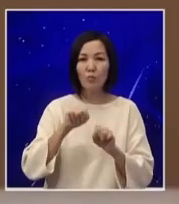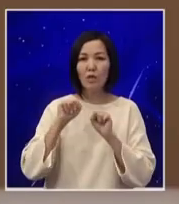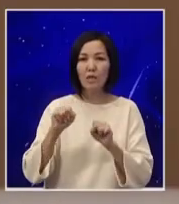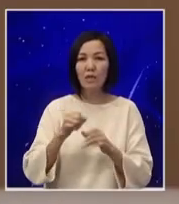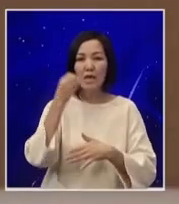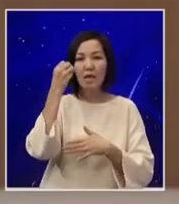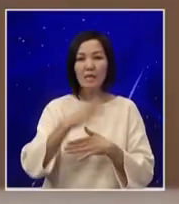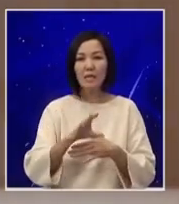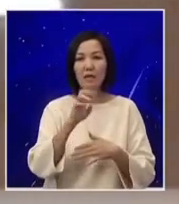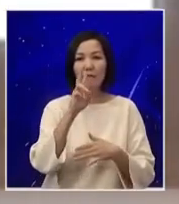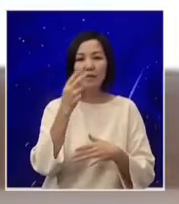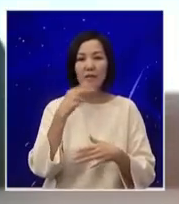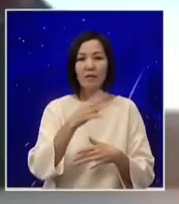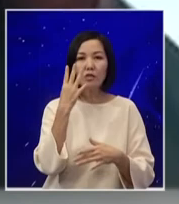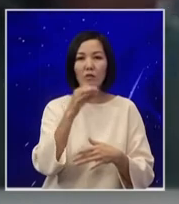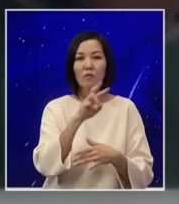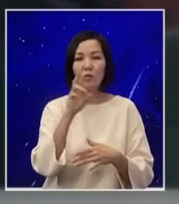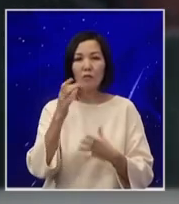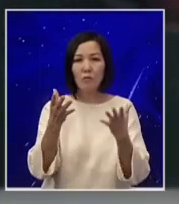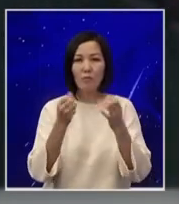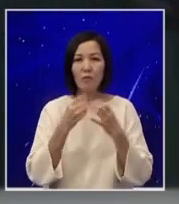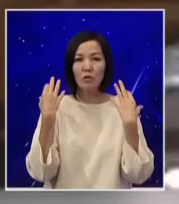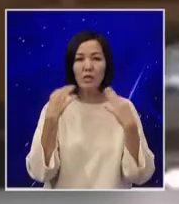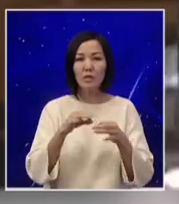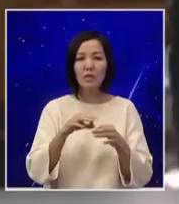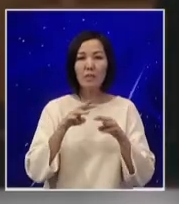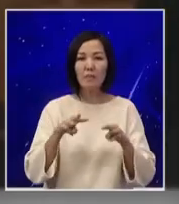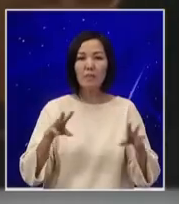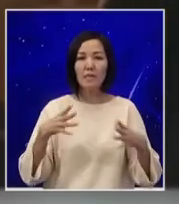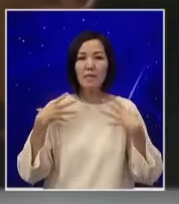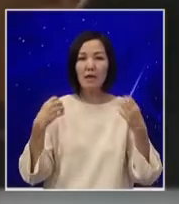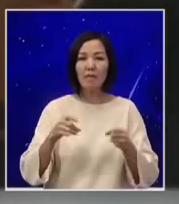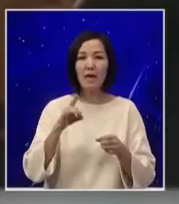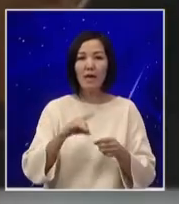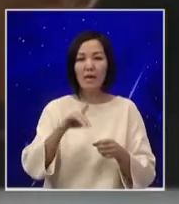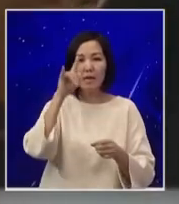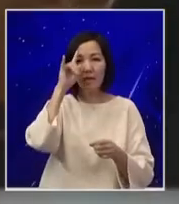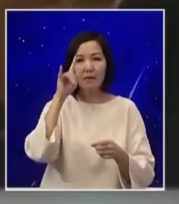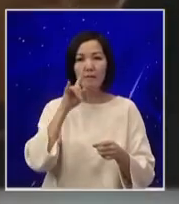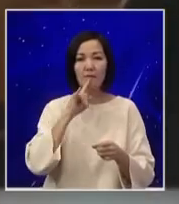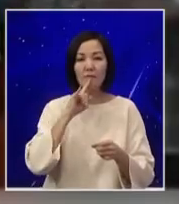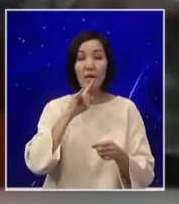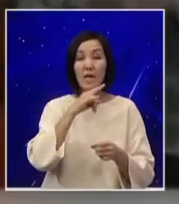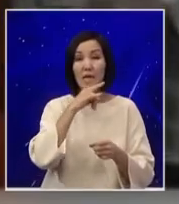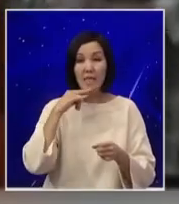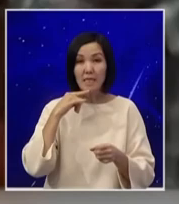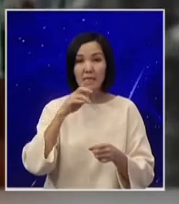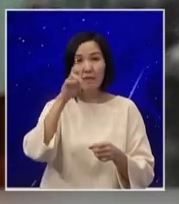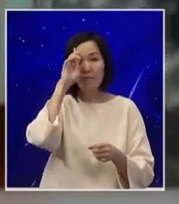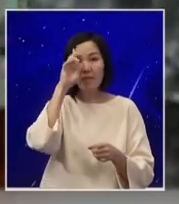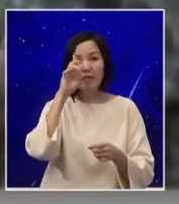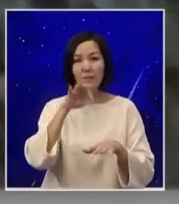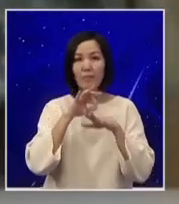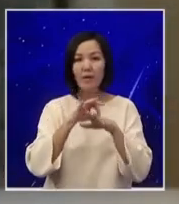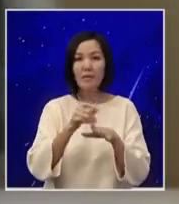иммунитета центр вектор 24 июля получила разрешение минздрава российской федерации о проведении